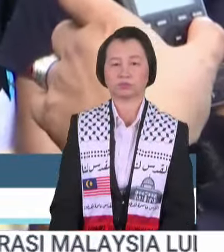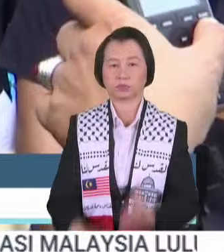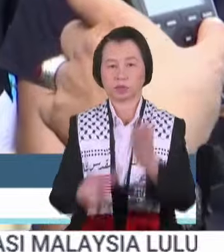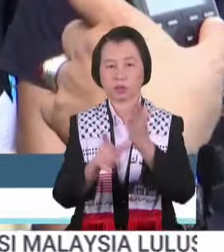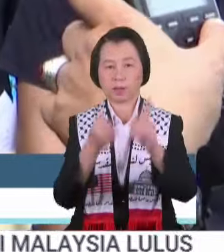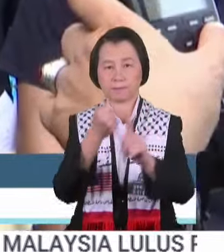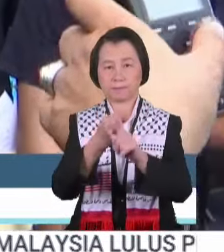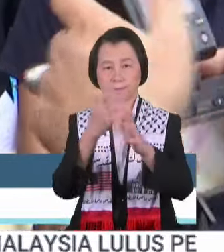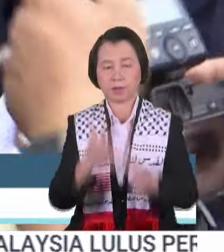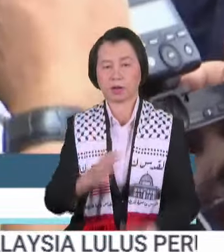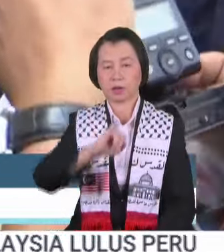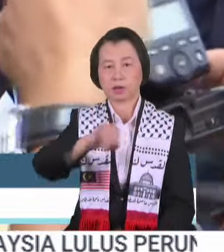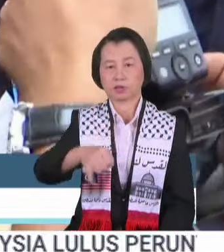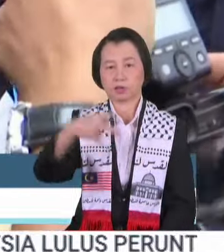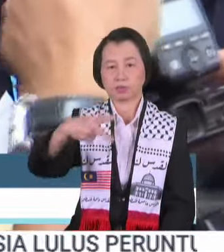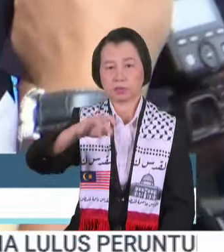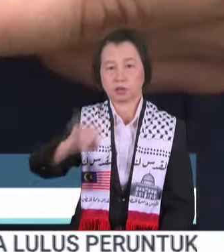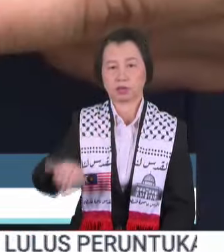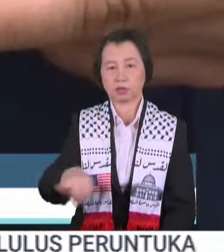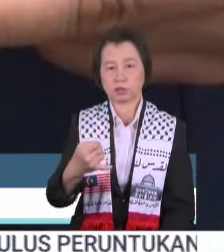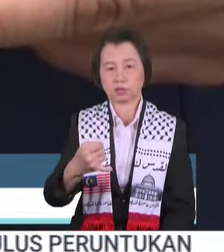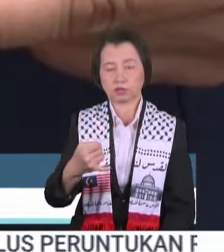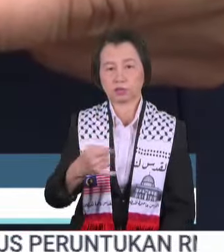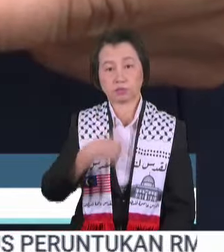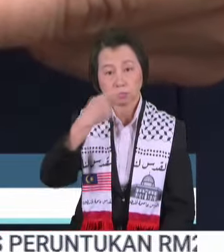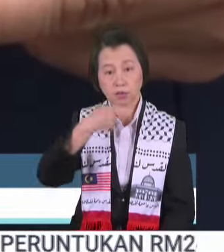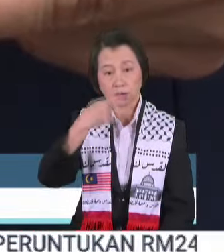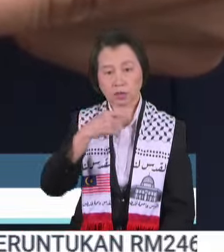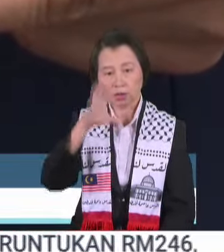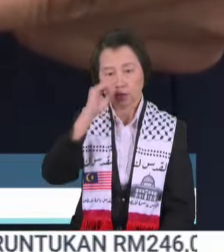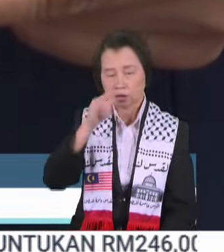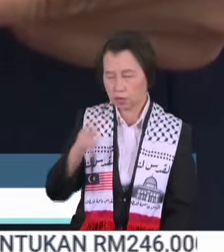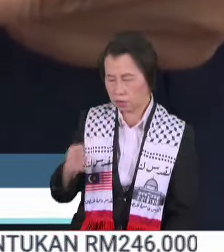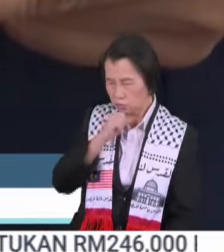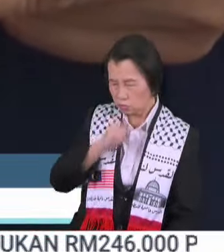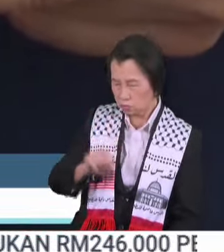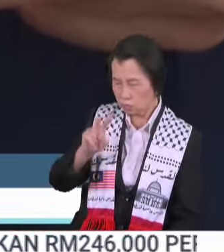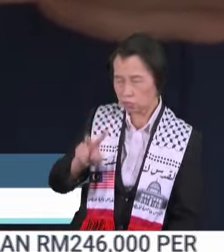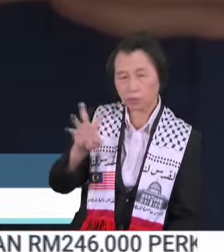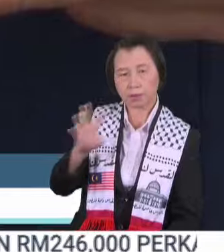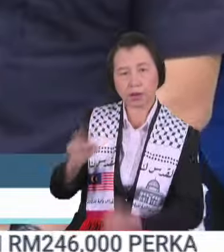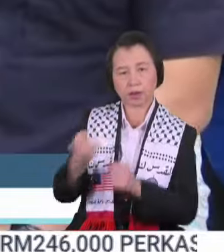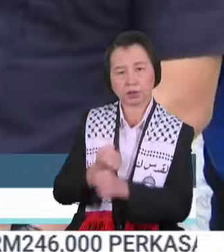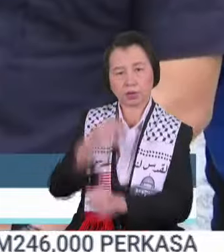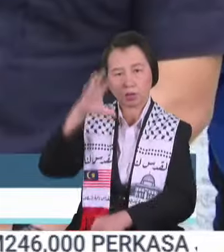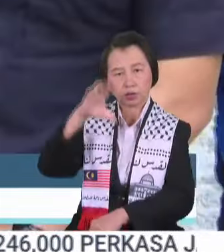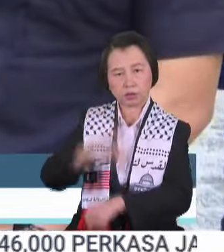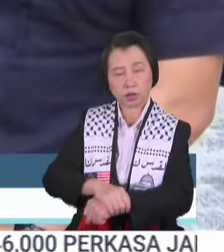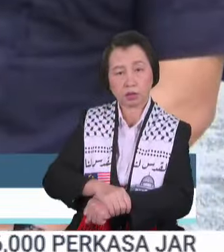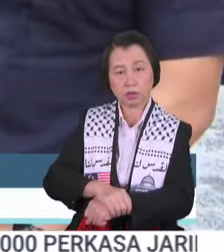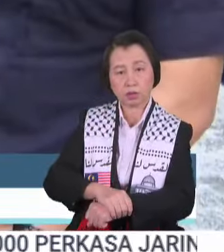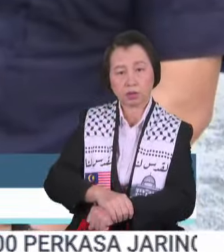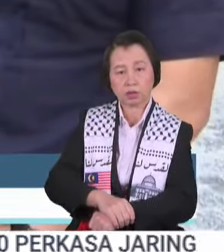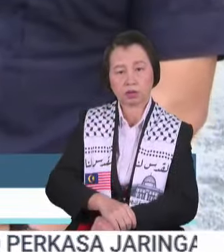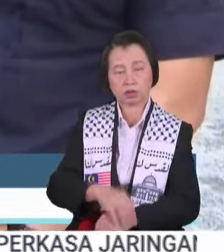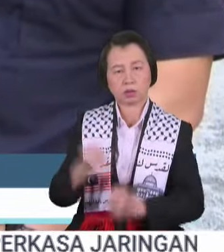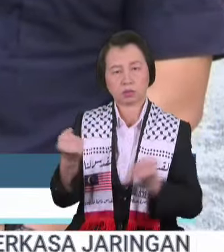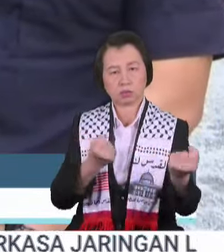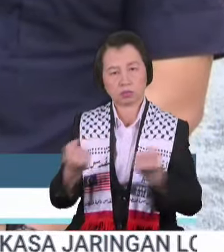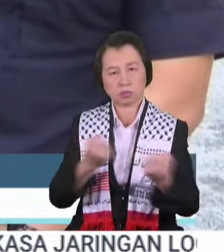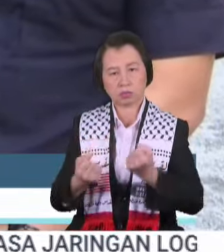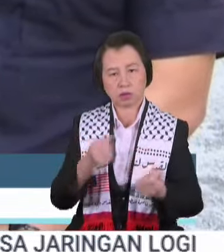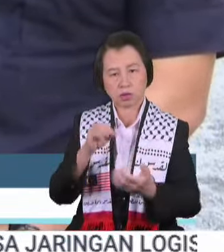Timbalan Pengarah JPJ Kedah Syahrul Azhar Mat Dali berkata, lelaki berusia 24 tahun itu ditahan ketika sedang memandu sebuah